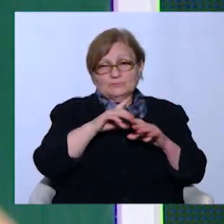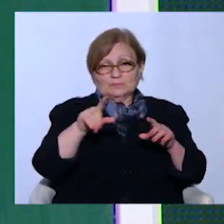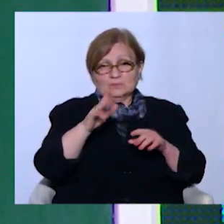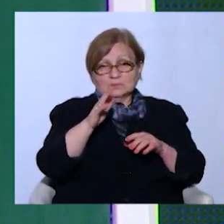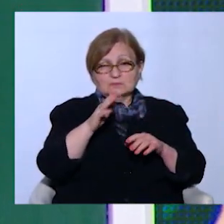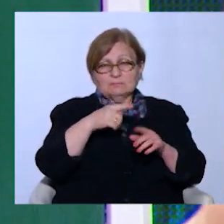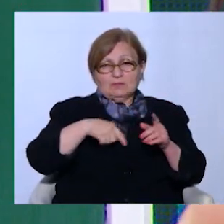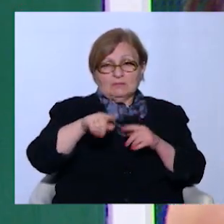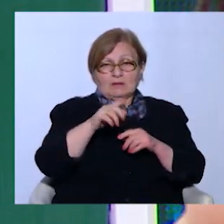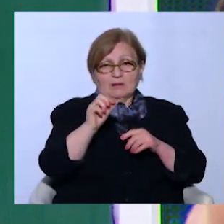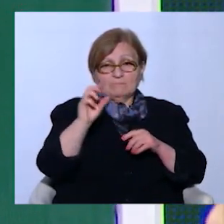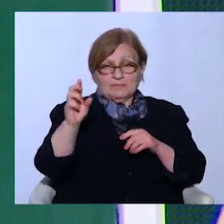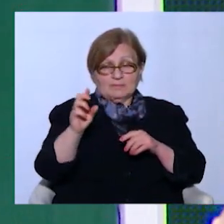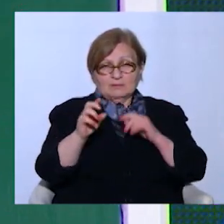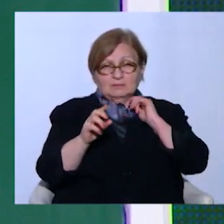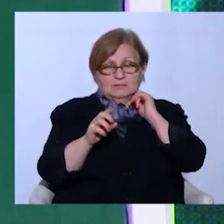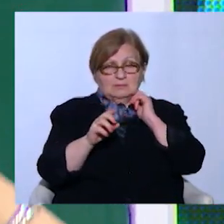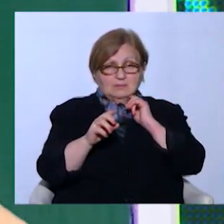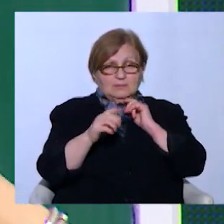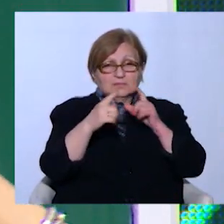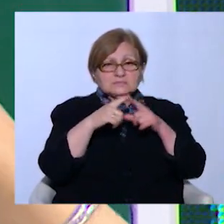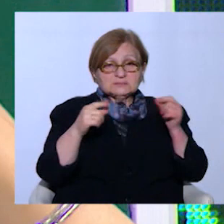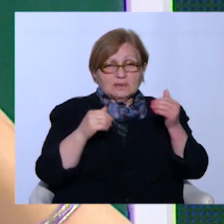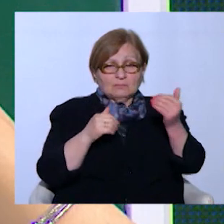მთლიანი მართკუთხედის, მაშინ ფართობის სამკუთხედი